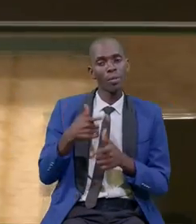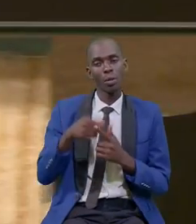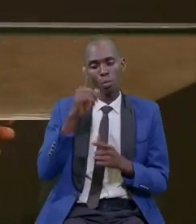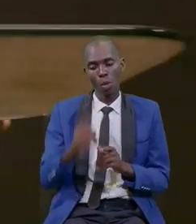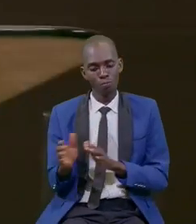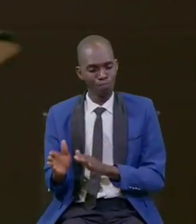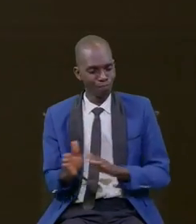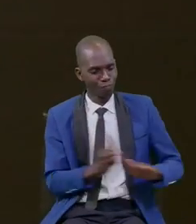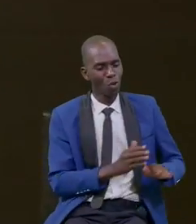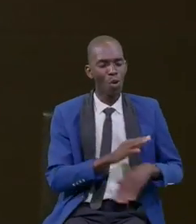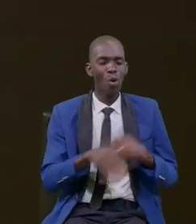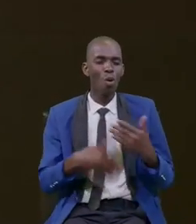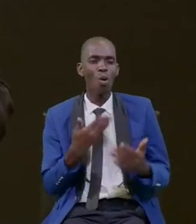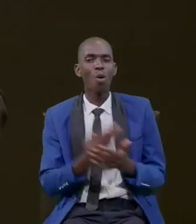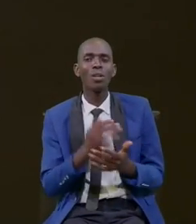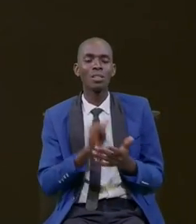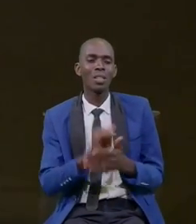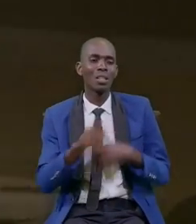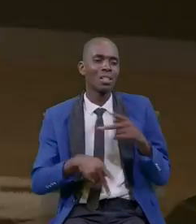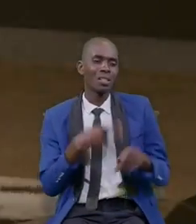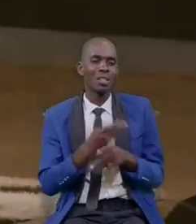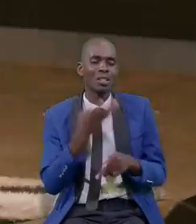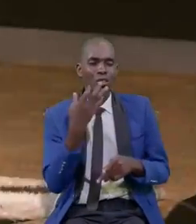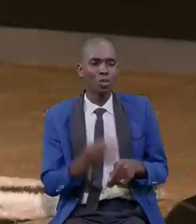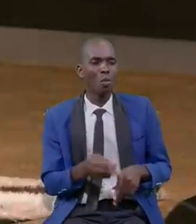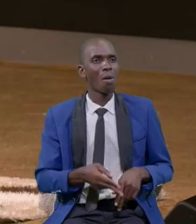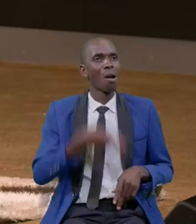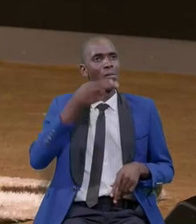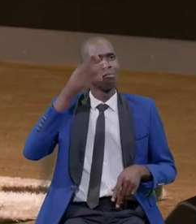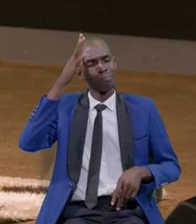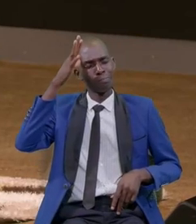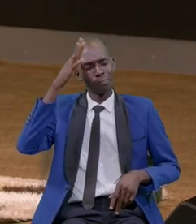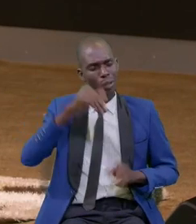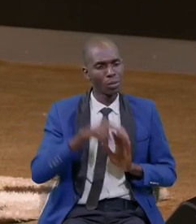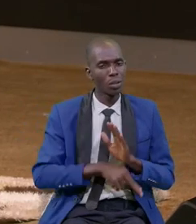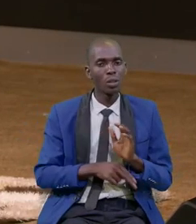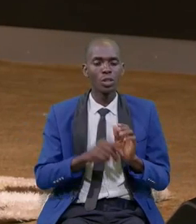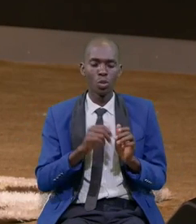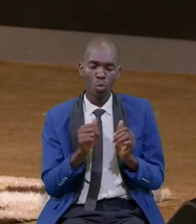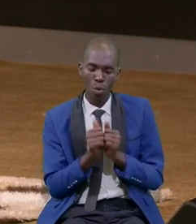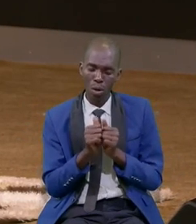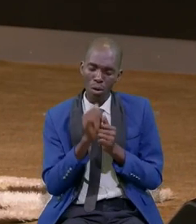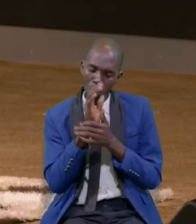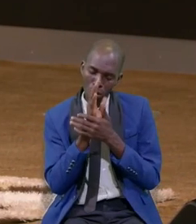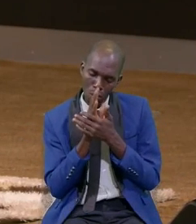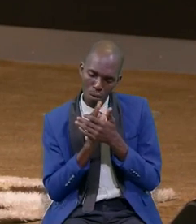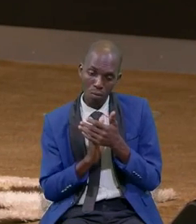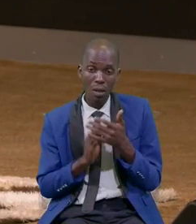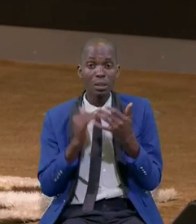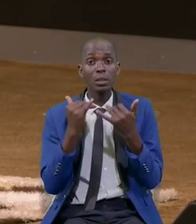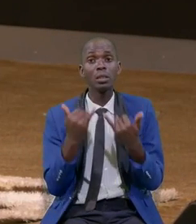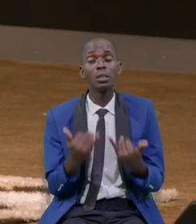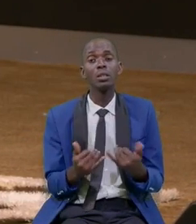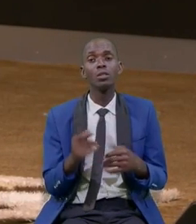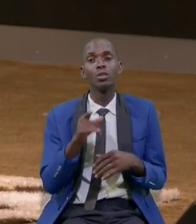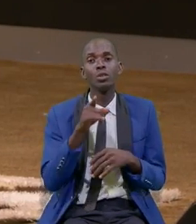alors vous devez rejeter toute souillure et tout excès de malice. Recevez avec douceur